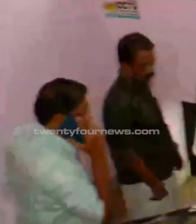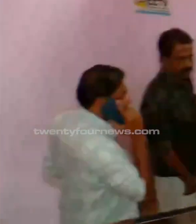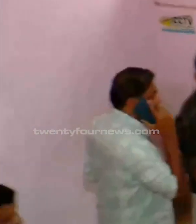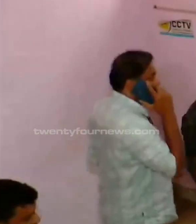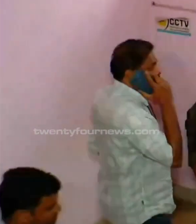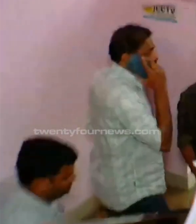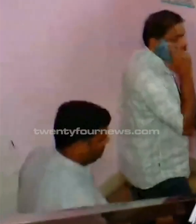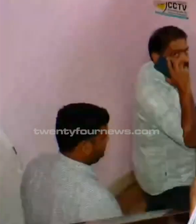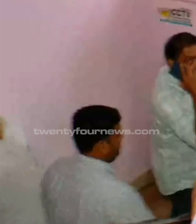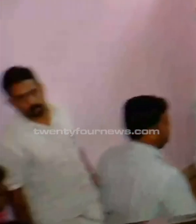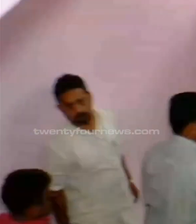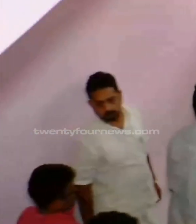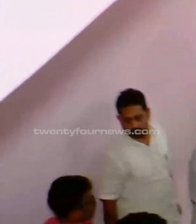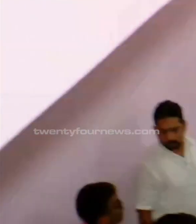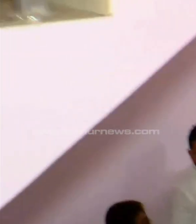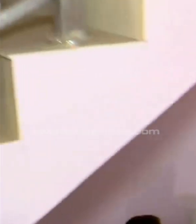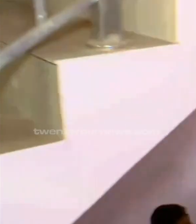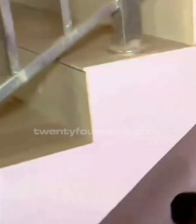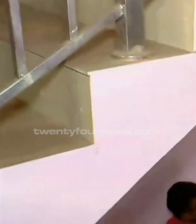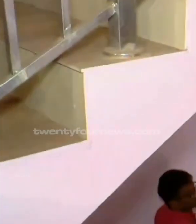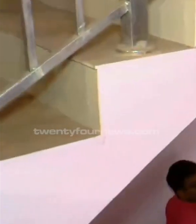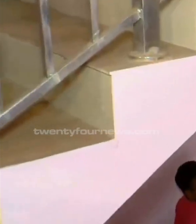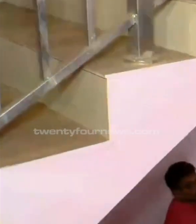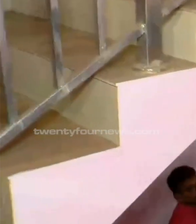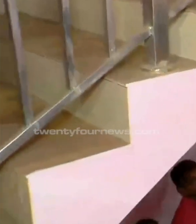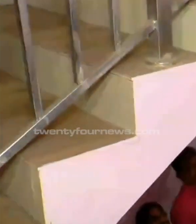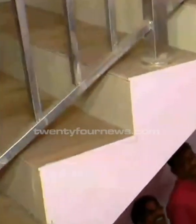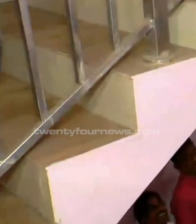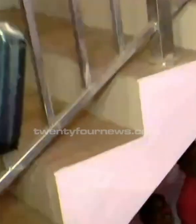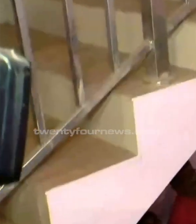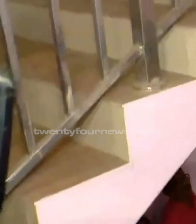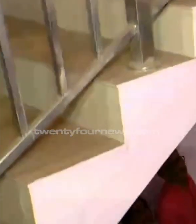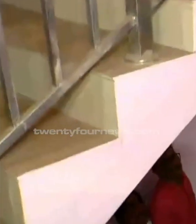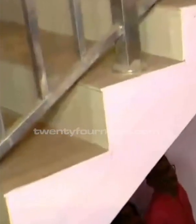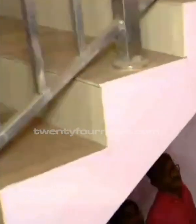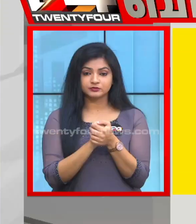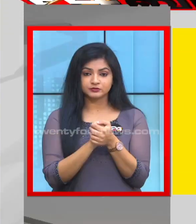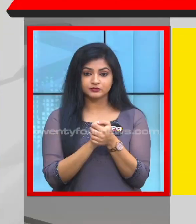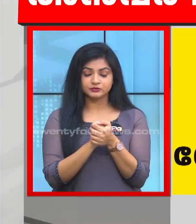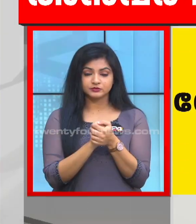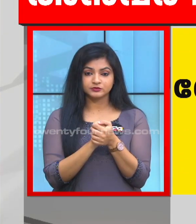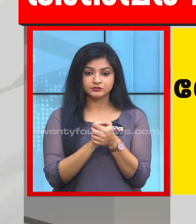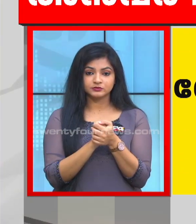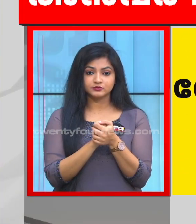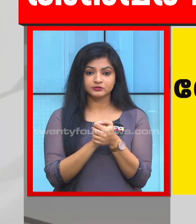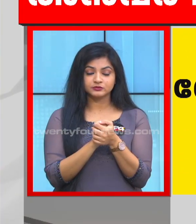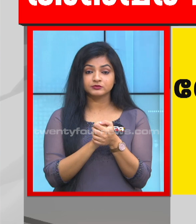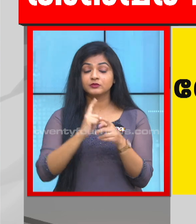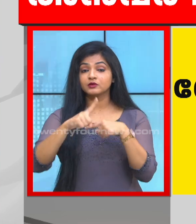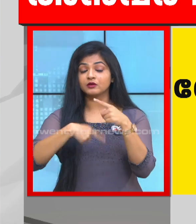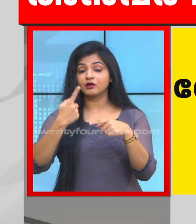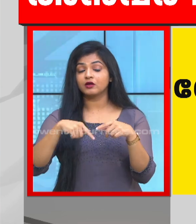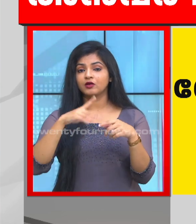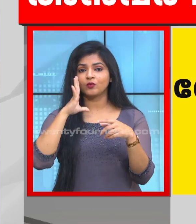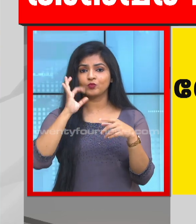മുന്നണിയുടെ ഭാഗമാവുകയാണോ PV അൻവർ എന്നുള്ളത് തന്നെയാണ് രാഷ്ട്രീയ കേരളം ഏറ്റവും കൂടുതൽ ഇപ്പോൾ ചർച്ച ചെയ്യുന്നത്. അങ്ങനെ ഒരു നീക്കമുണ്ടോ, അതോ നാളത്തെ